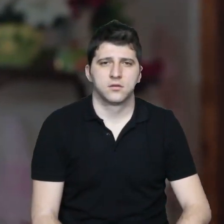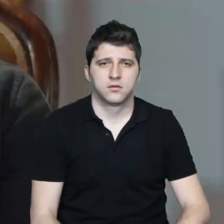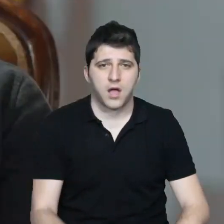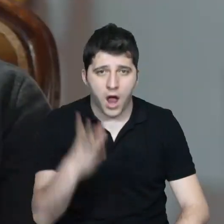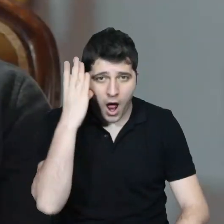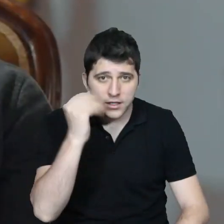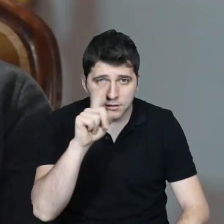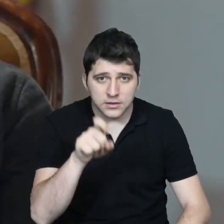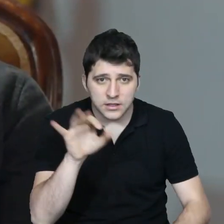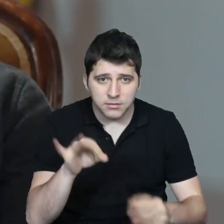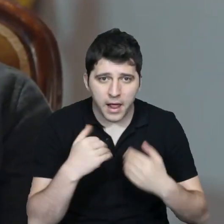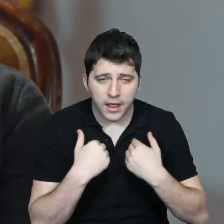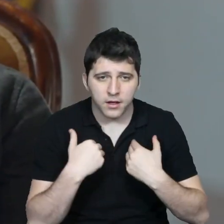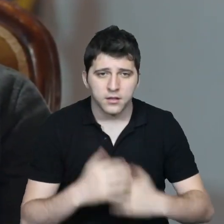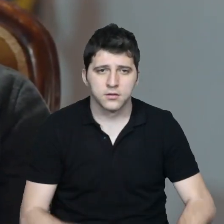Anladınız mı şimdi beni?